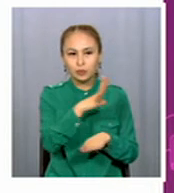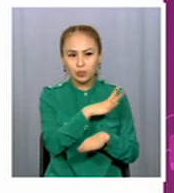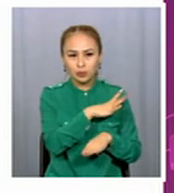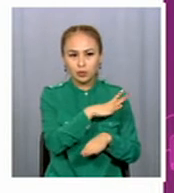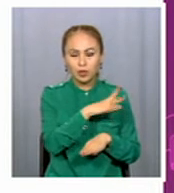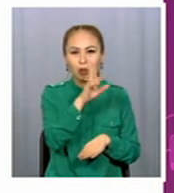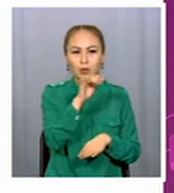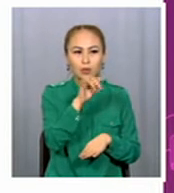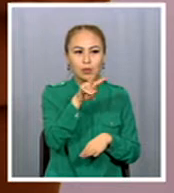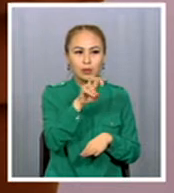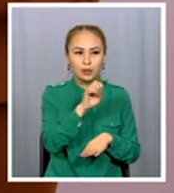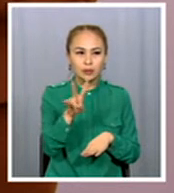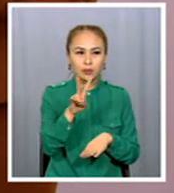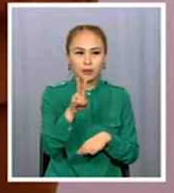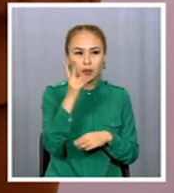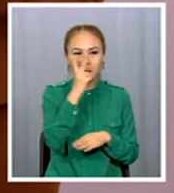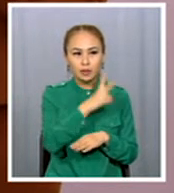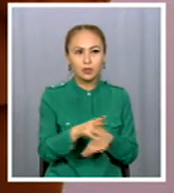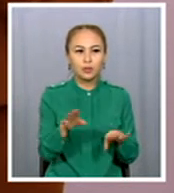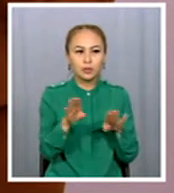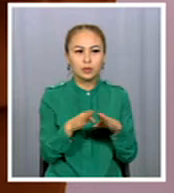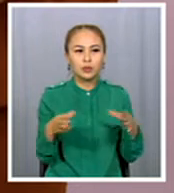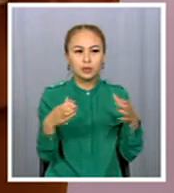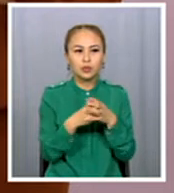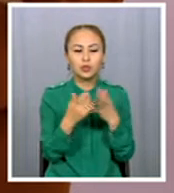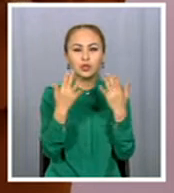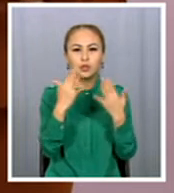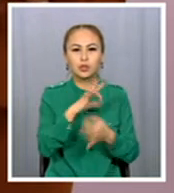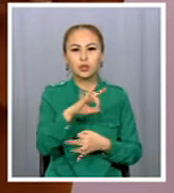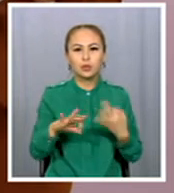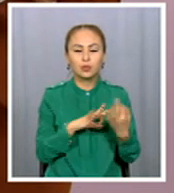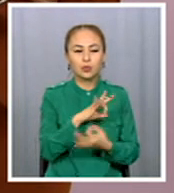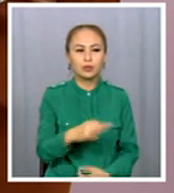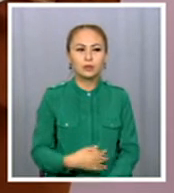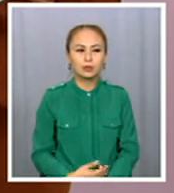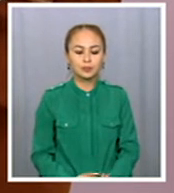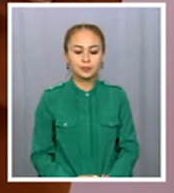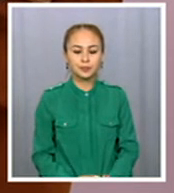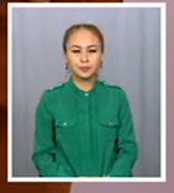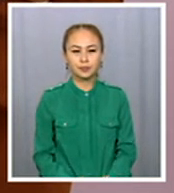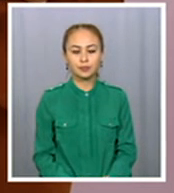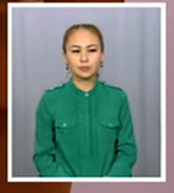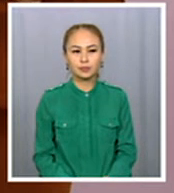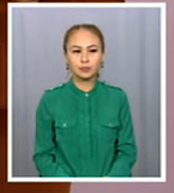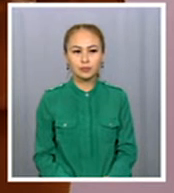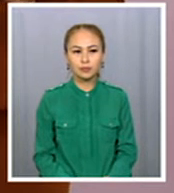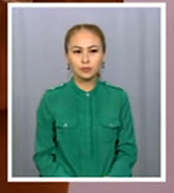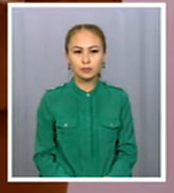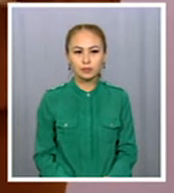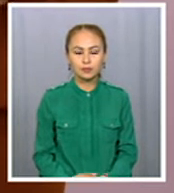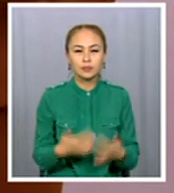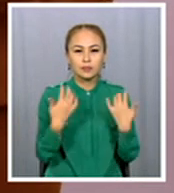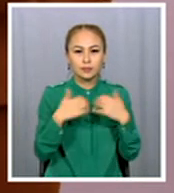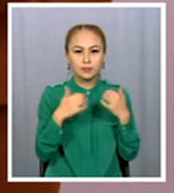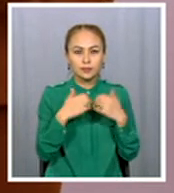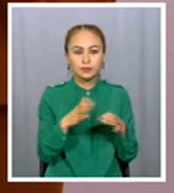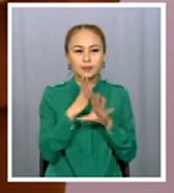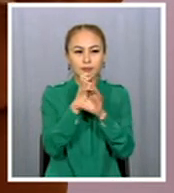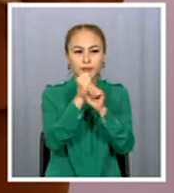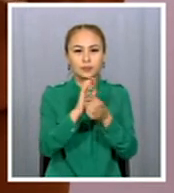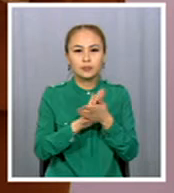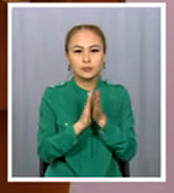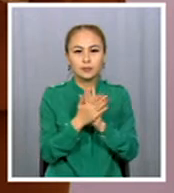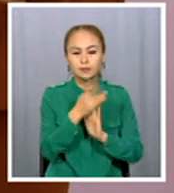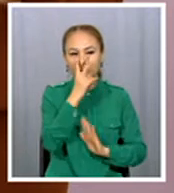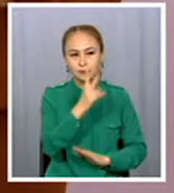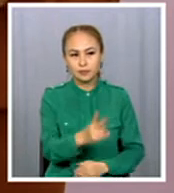көрді. Құландарға қарағанда төлдерінің нешеуі артық? Алдымен есептің қысқаша шартына назар